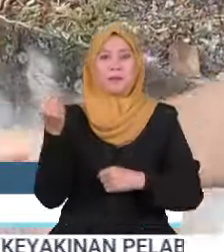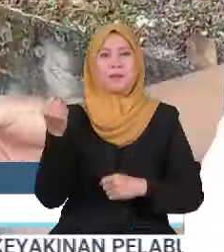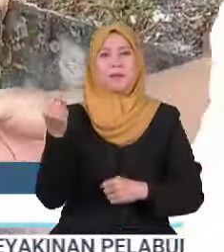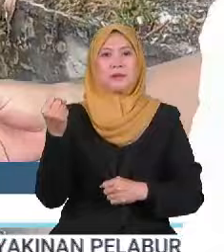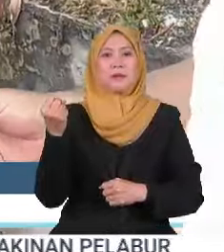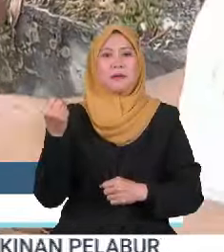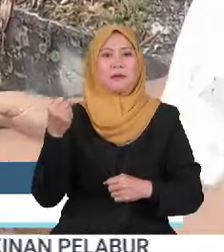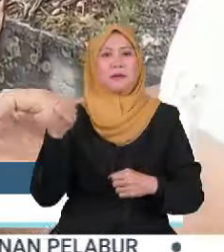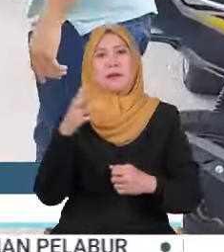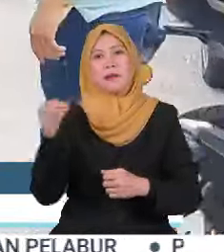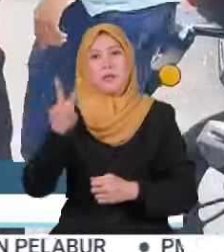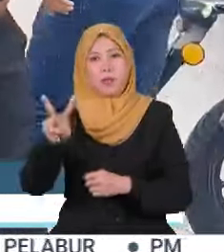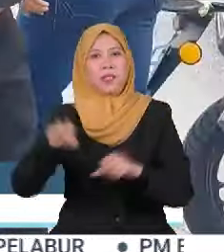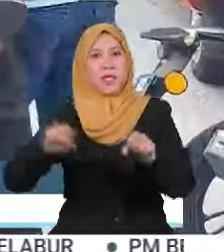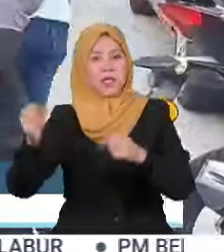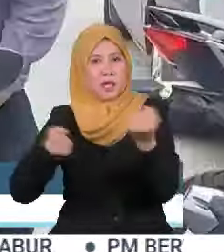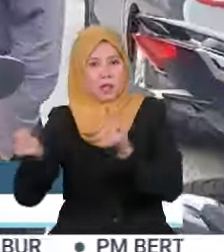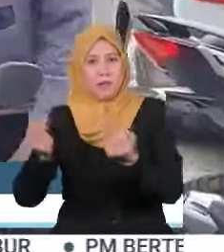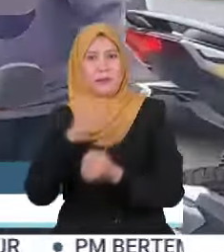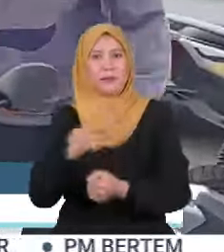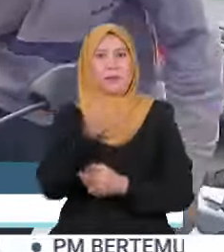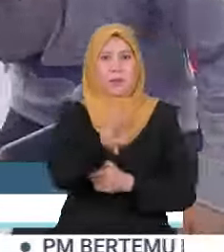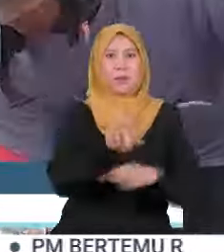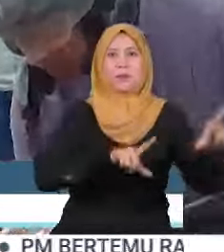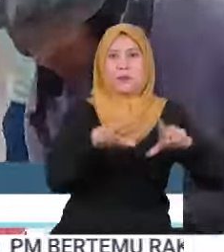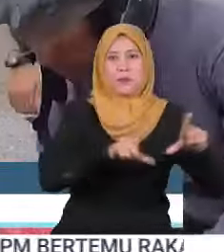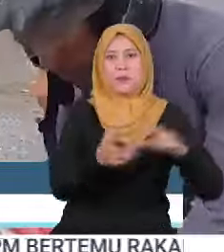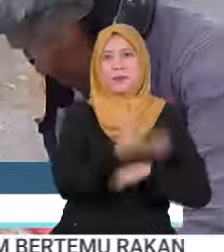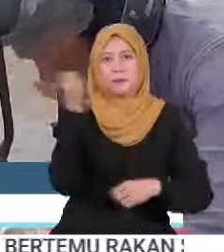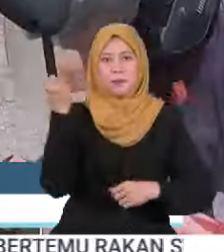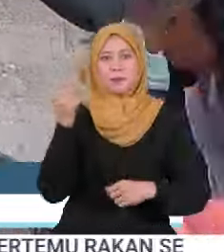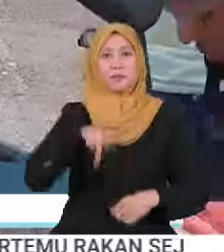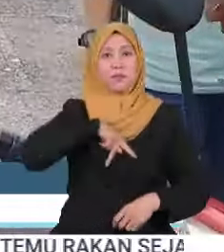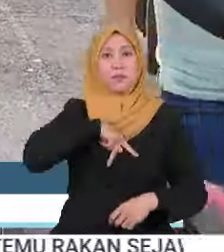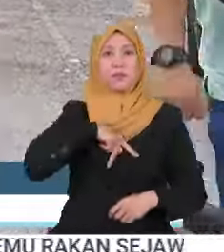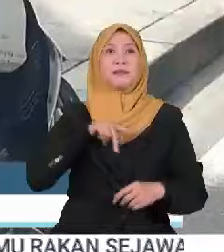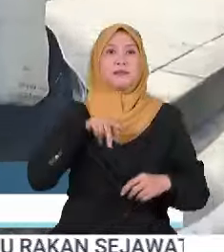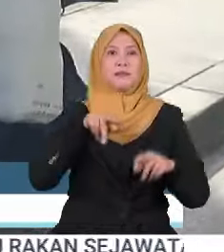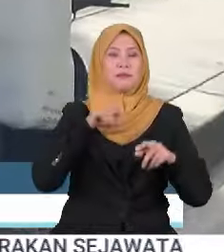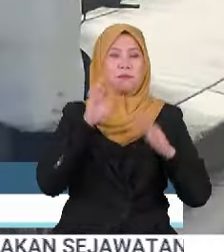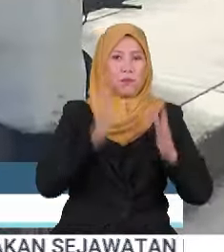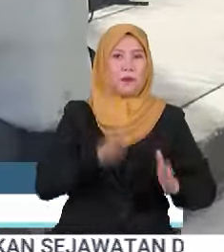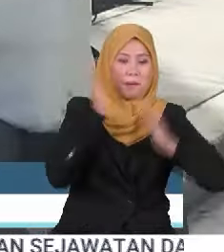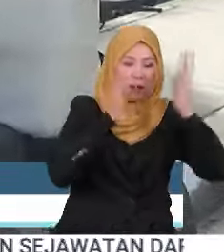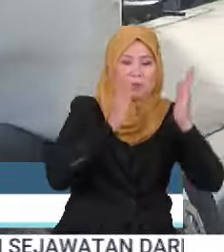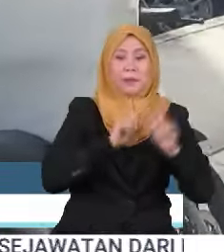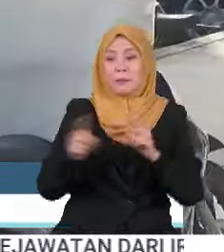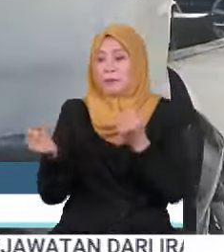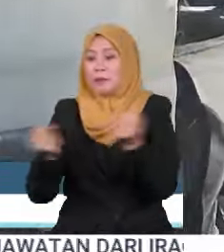64 motosikal, 2 kereta dan 2 lori. Kebanyakan kenderaan yang disita milik warga tempatan yang dipandu warga